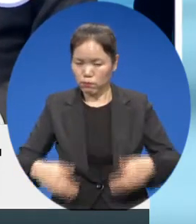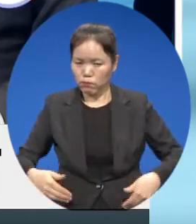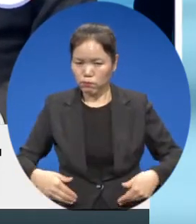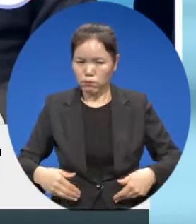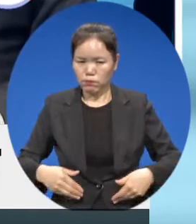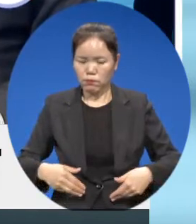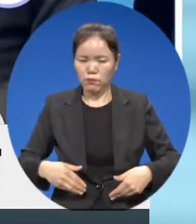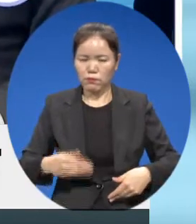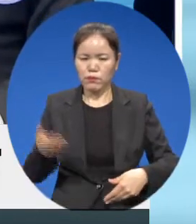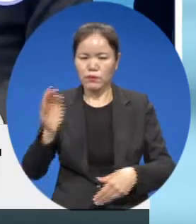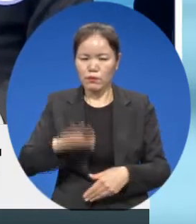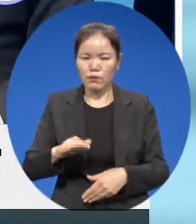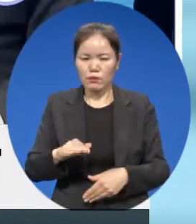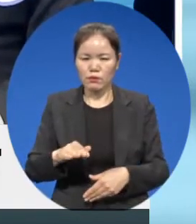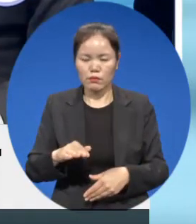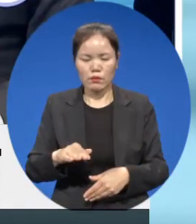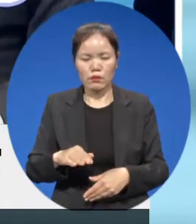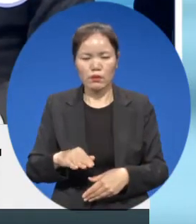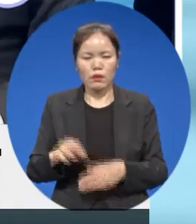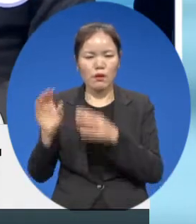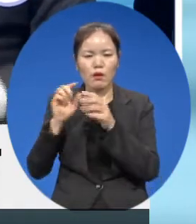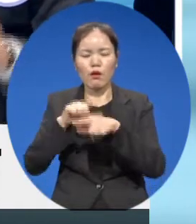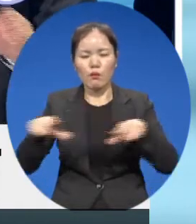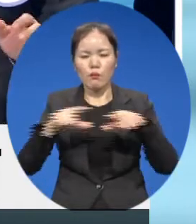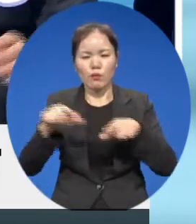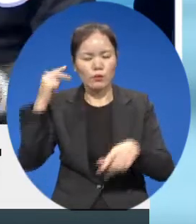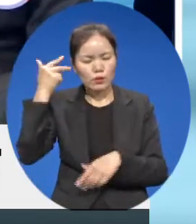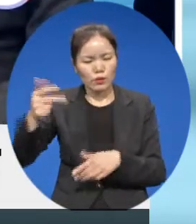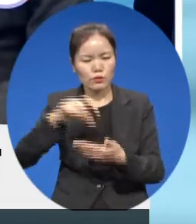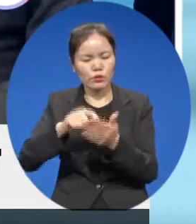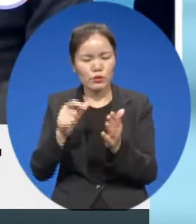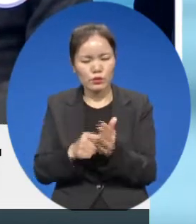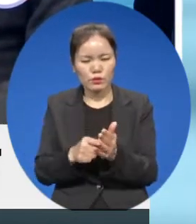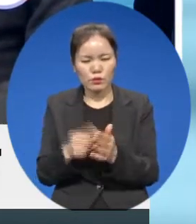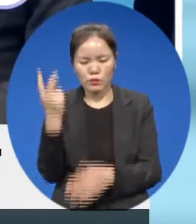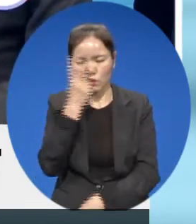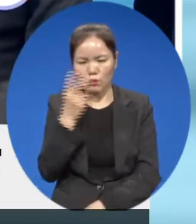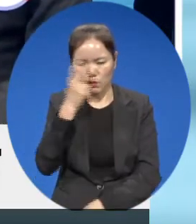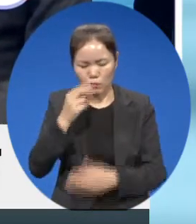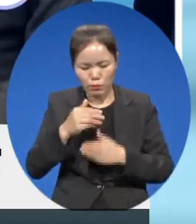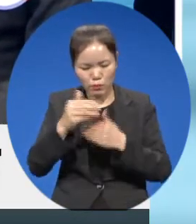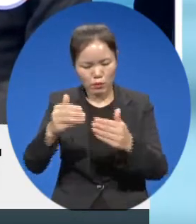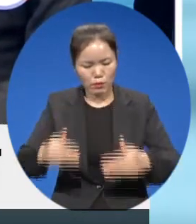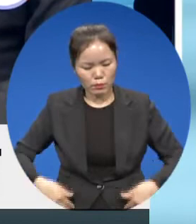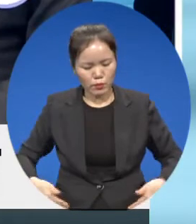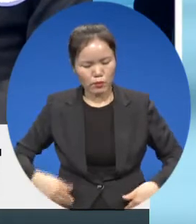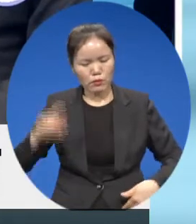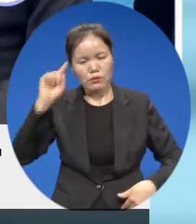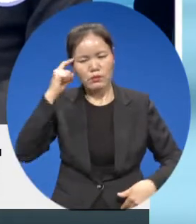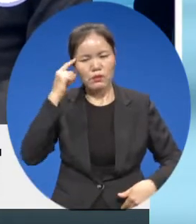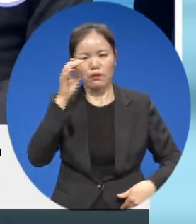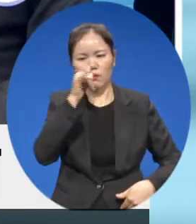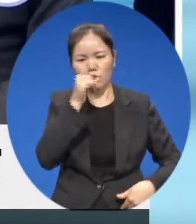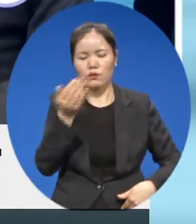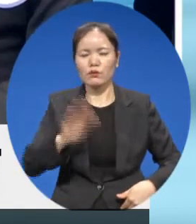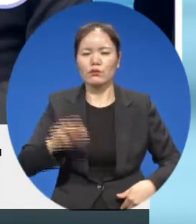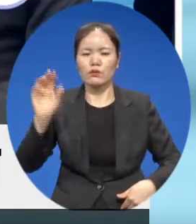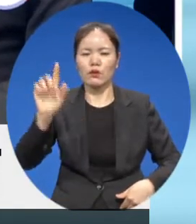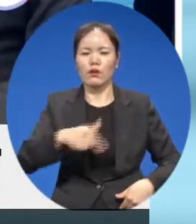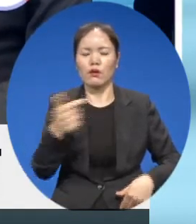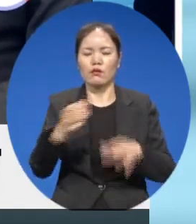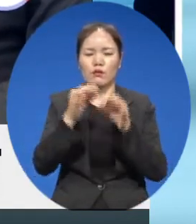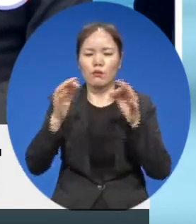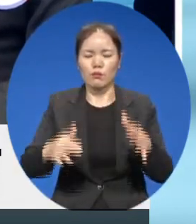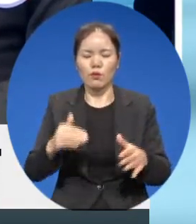최소한 일주일 정도는 수기와 검토 과정을 여러 후보를 놓고 검토하는 과정을 거쳐야 되는 게 아닌가 생각하는데 하루만에 기다렸다는 듯이